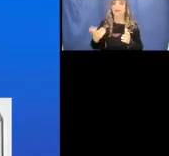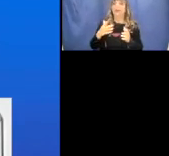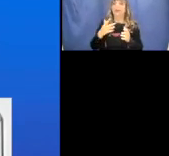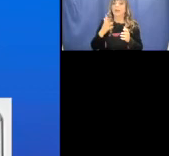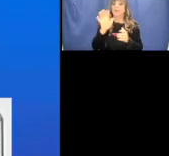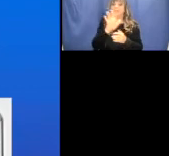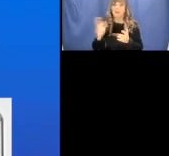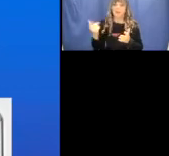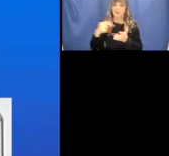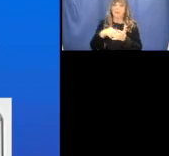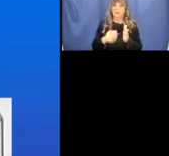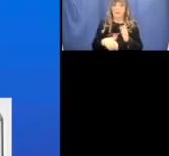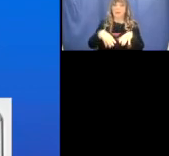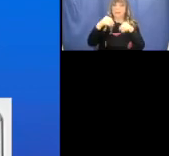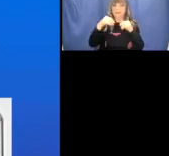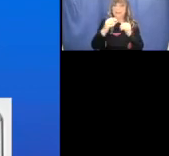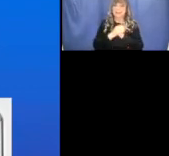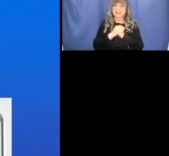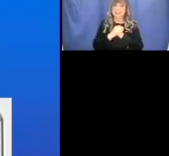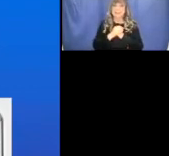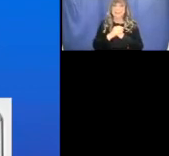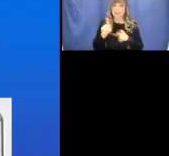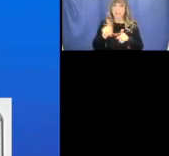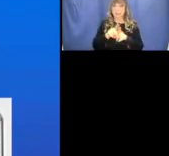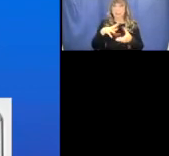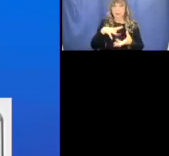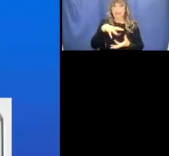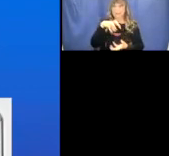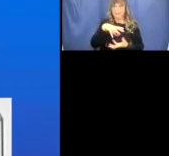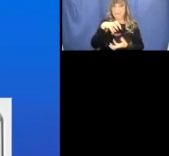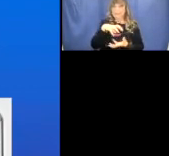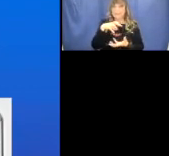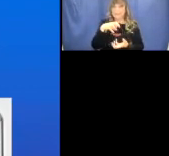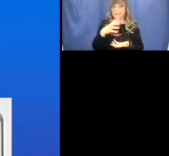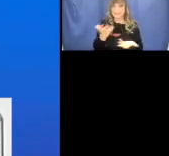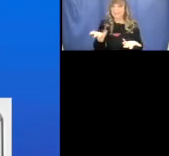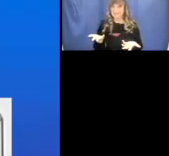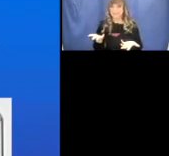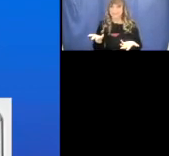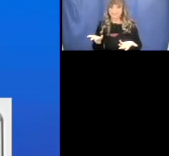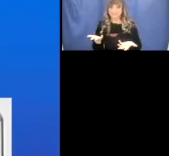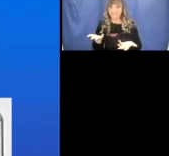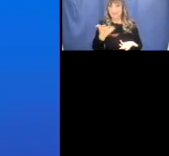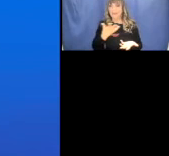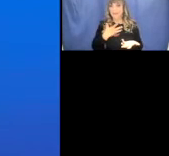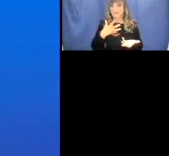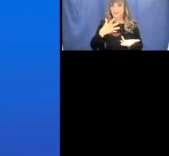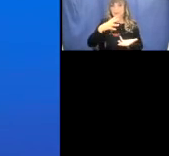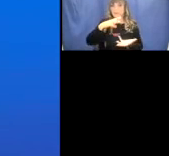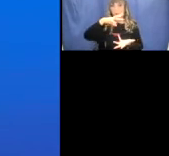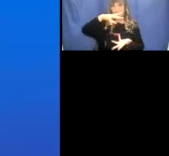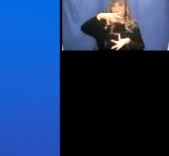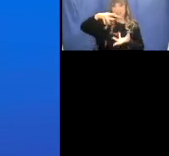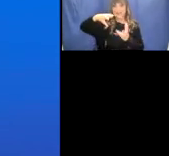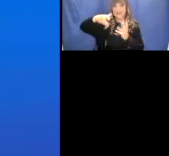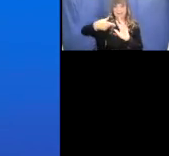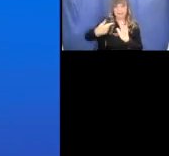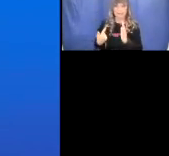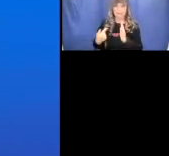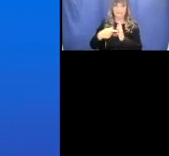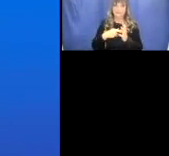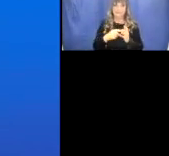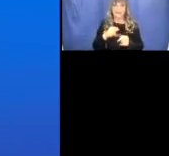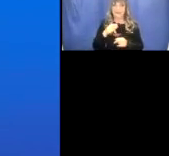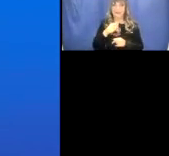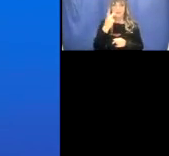per il prisma è una combinazione di facce parallela all'asse di rotazione quindi siano sovrapposizioni per votazione queste che